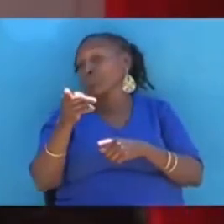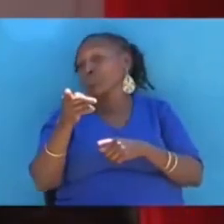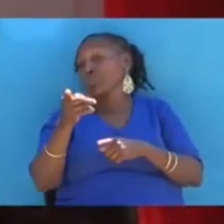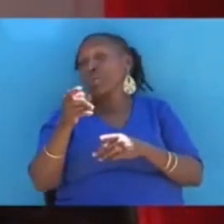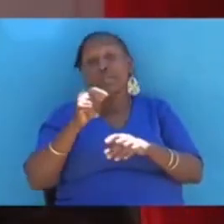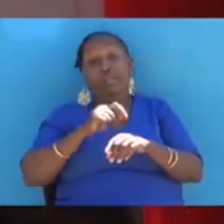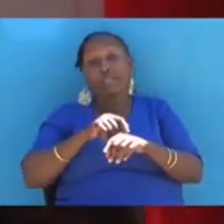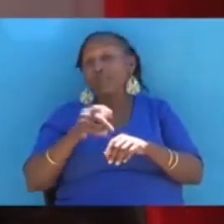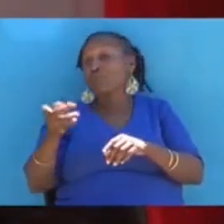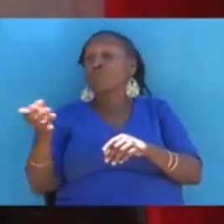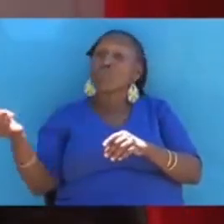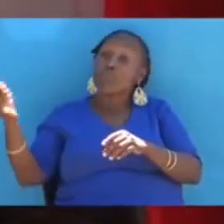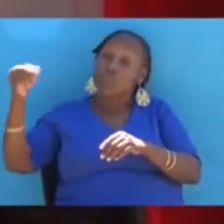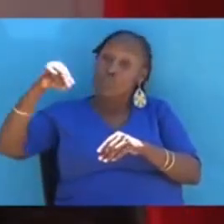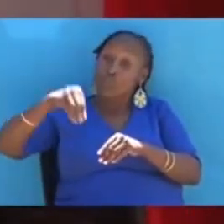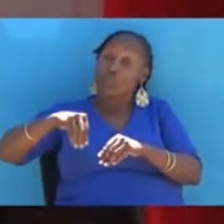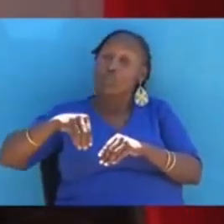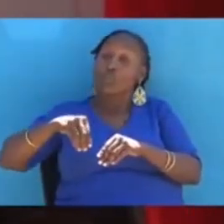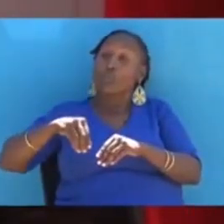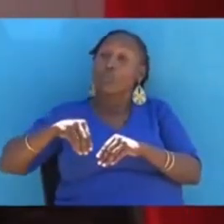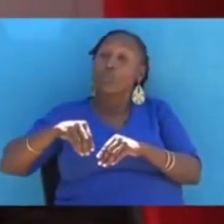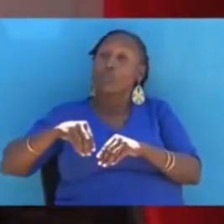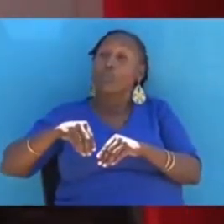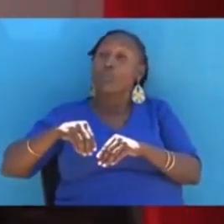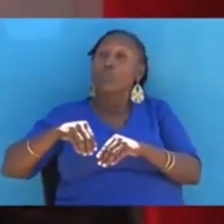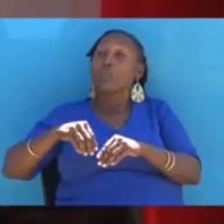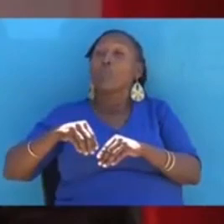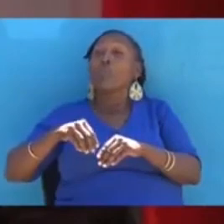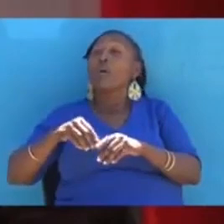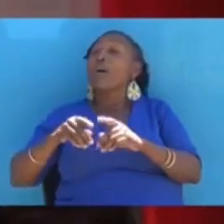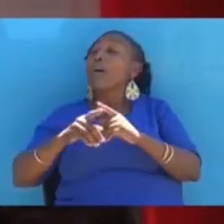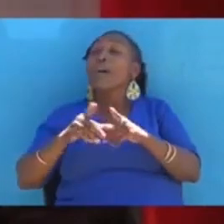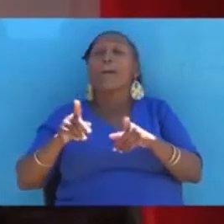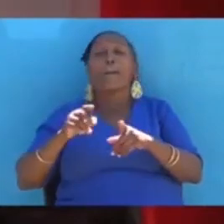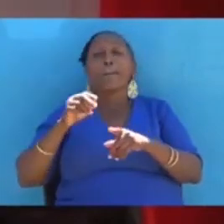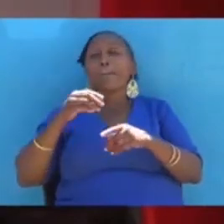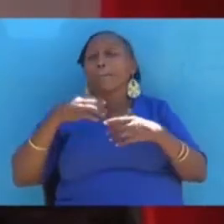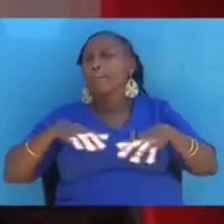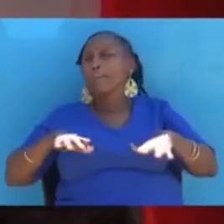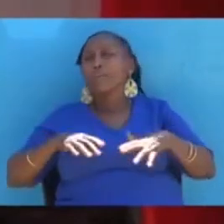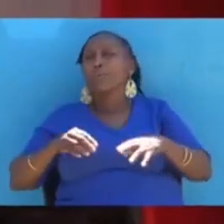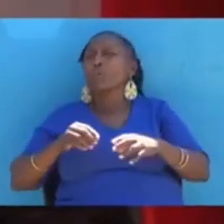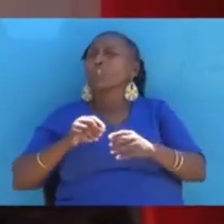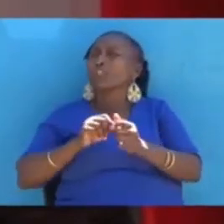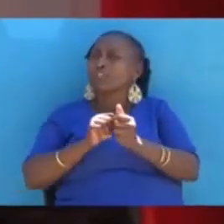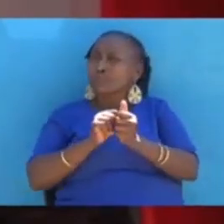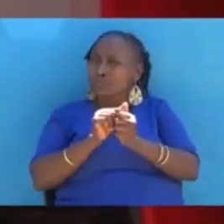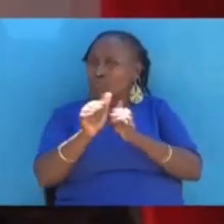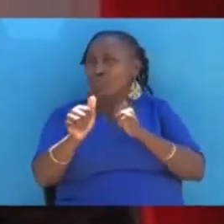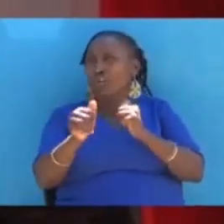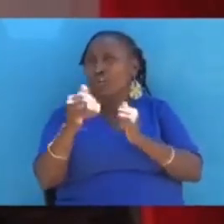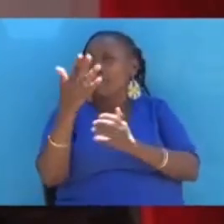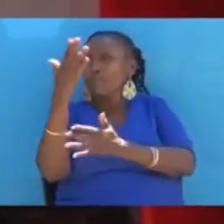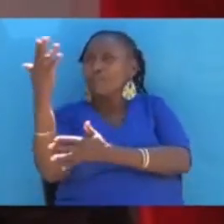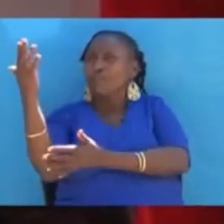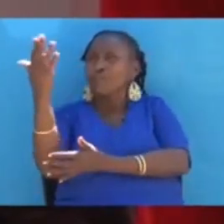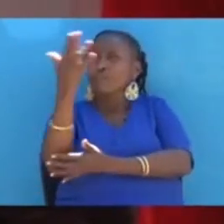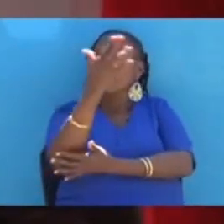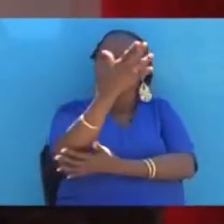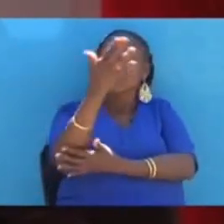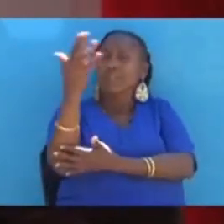ukichaguliwa ati watu watarudi kuharibu msitu ya Mau. Na sasa hiyo uongo imefika